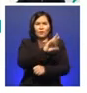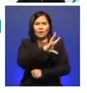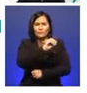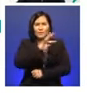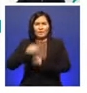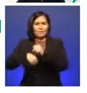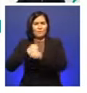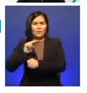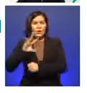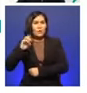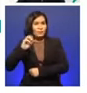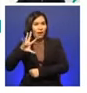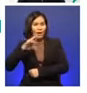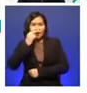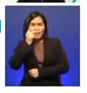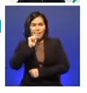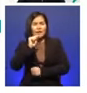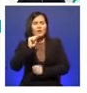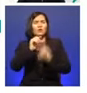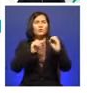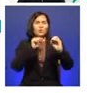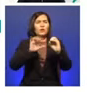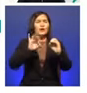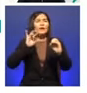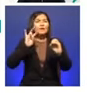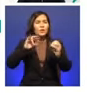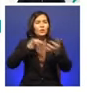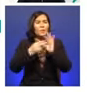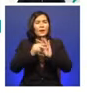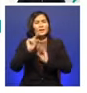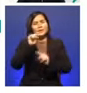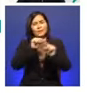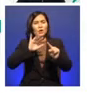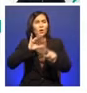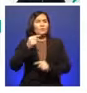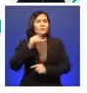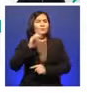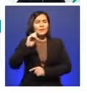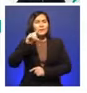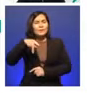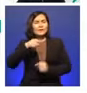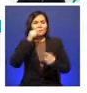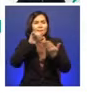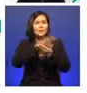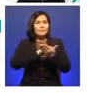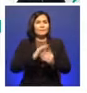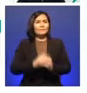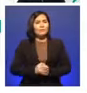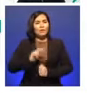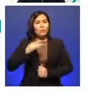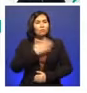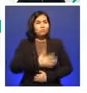ประมาณ 0.97 คือประมาณ 1% เท่านั้นเองนะฮะของ GDP ประเทศนะฮะแล้วก็แต่ว่าอย่างไรก็ตามระบบสุขภาพในปั